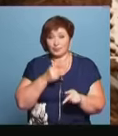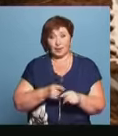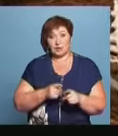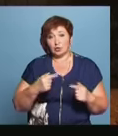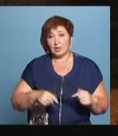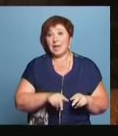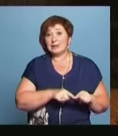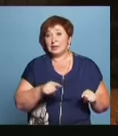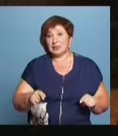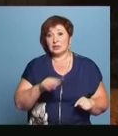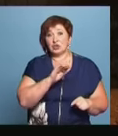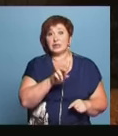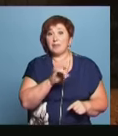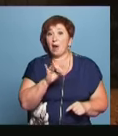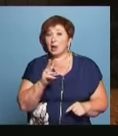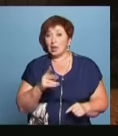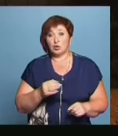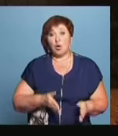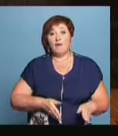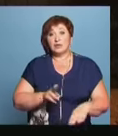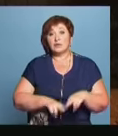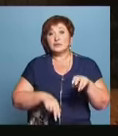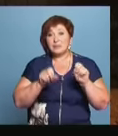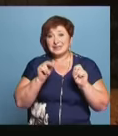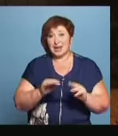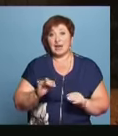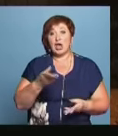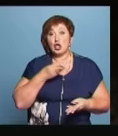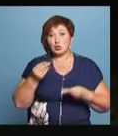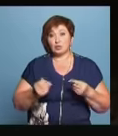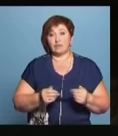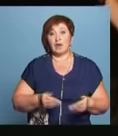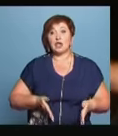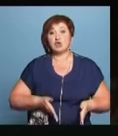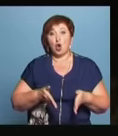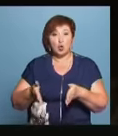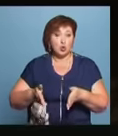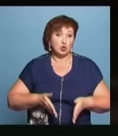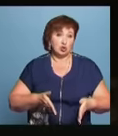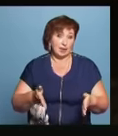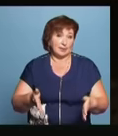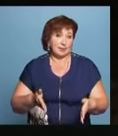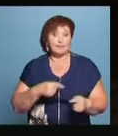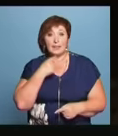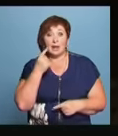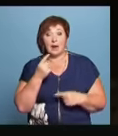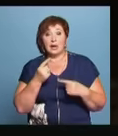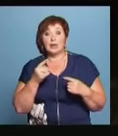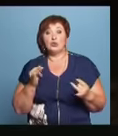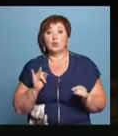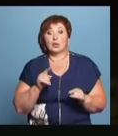проходит через реку Варага, через нее прокладывается специальное искусственное сооружение. За сооружение еще укрепительные работы идут. Не